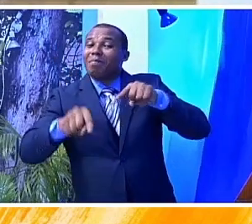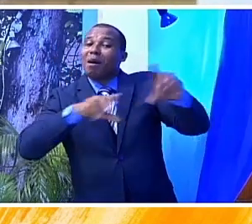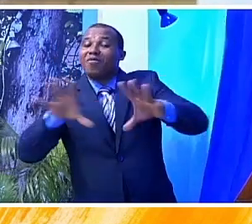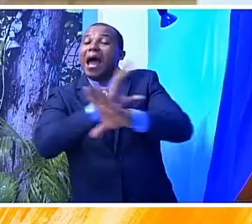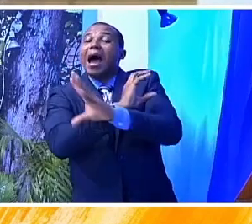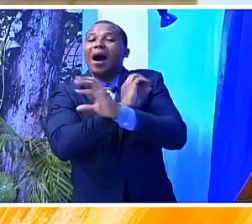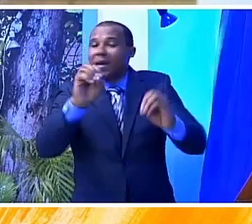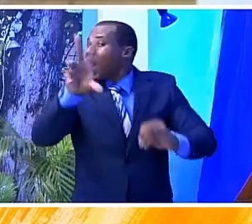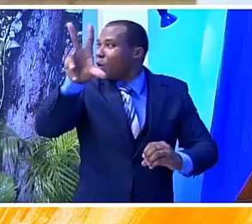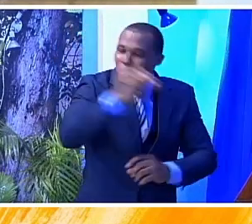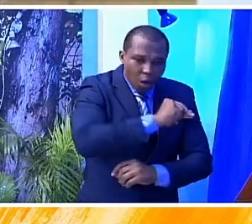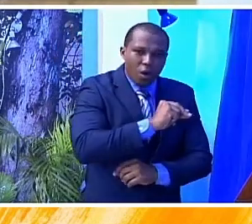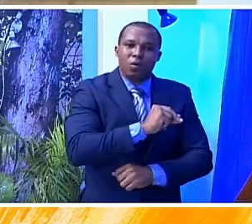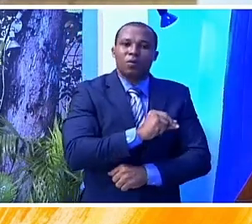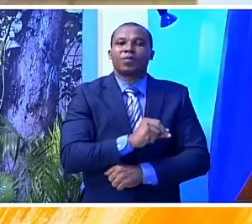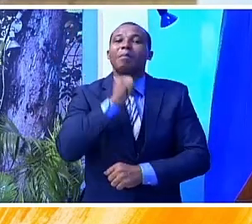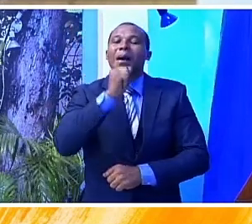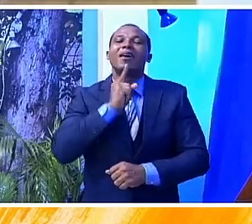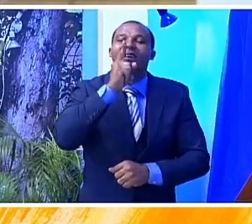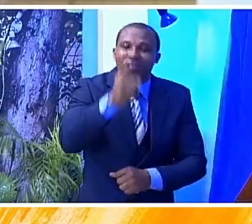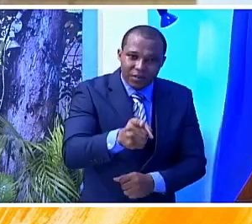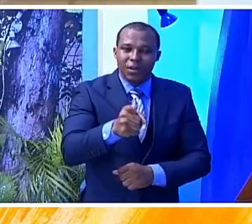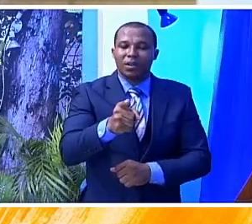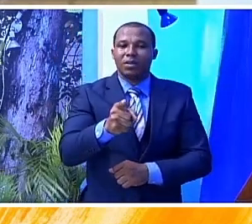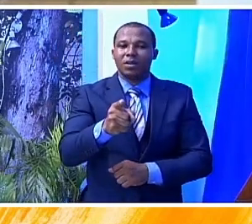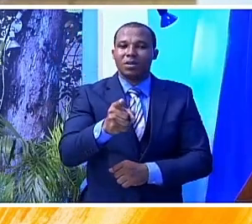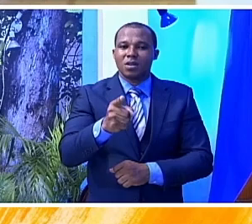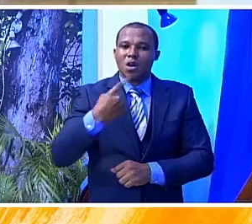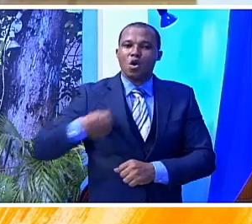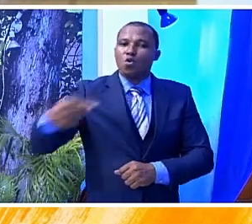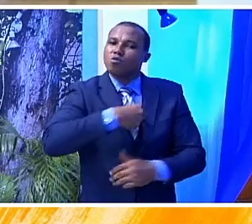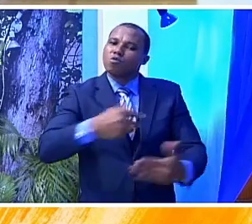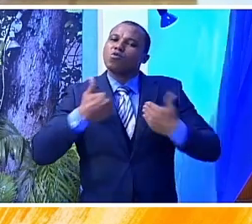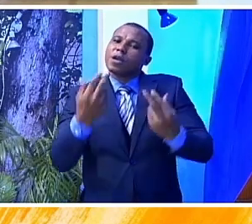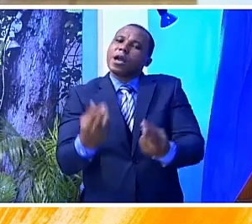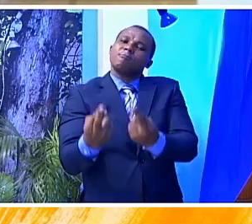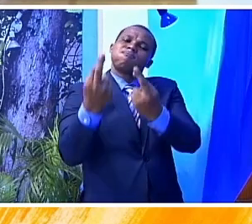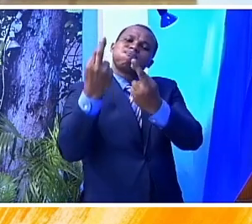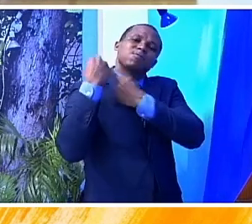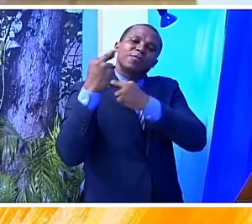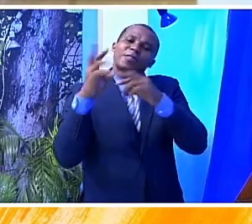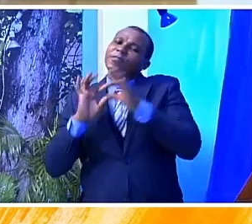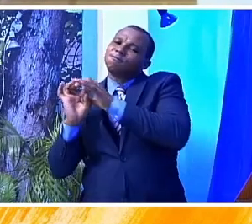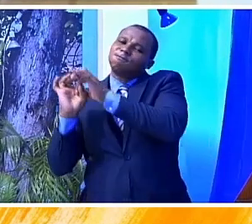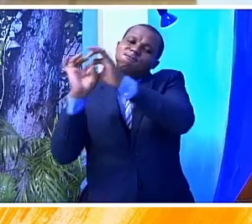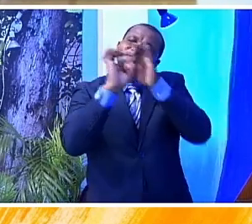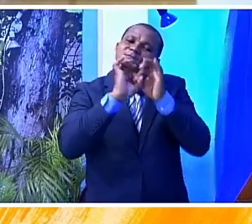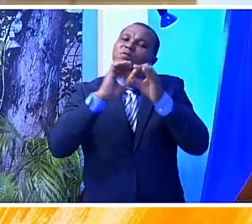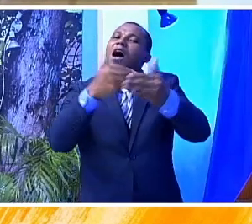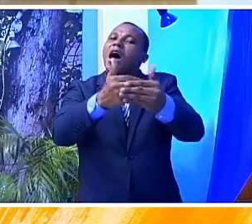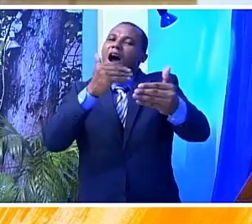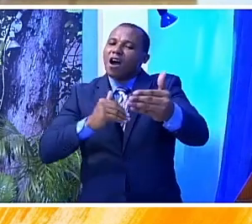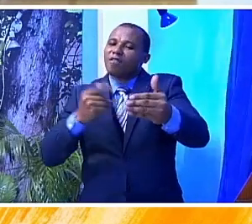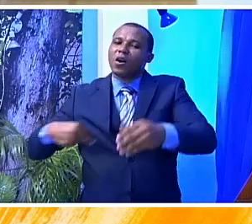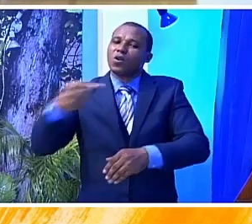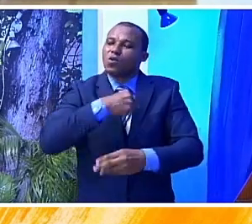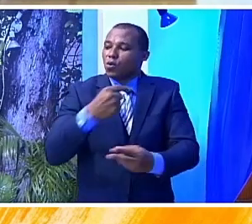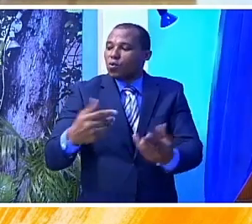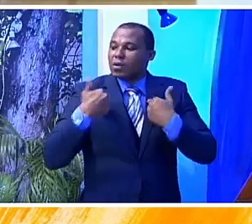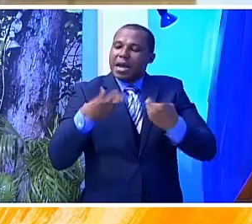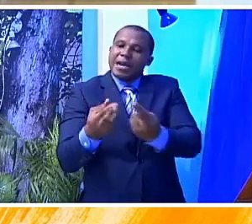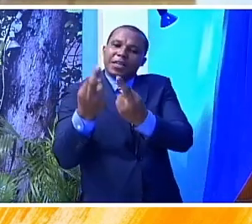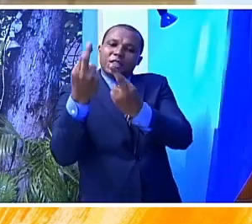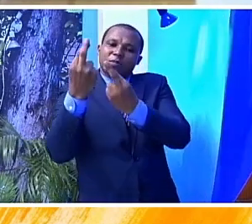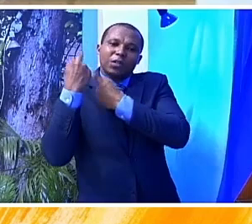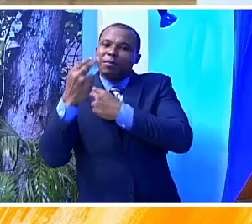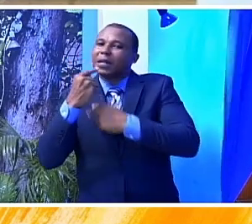a une responsabilité pour nous. Et pas vrai. C'est nous qui avons une responsabilité, faire solidarité à, en premier. C'est nous qui avons une responsabilité pour nous dire